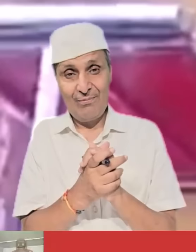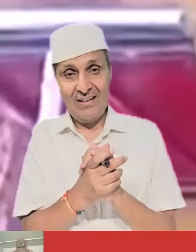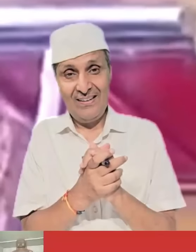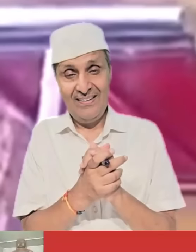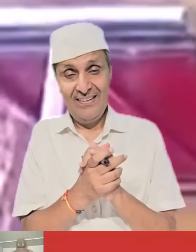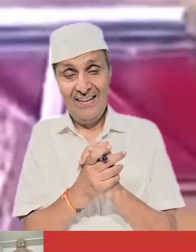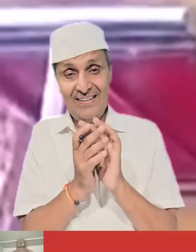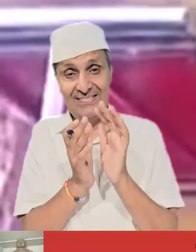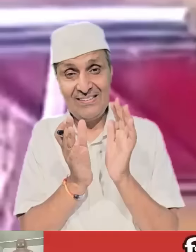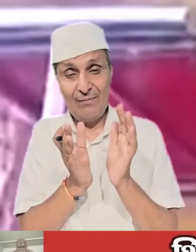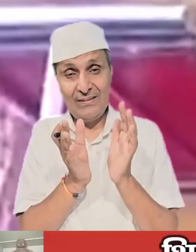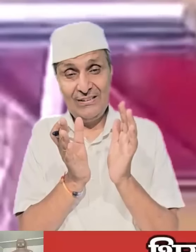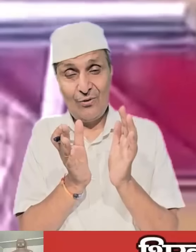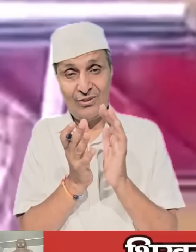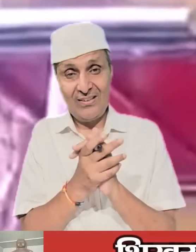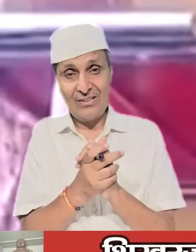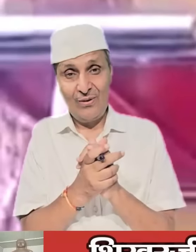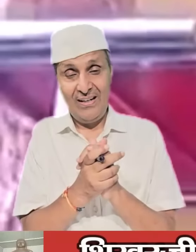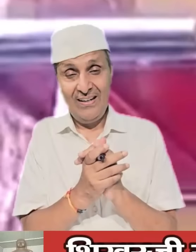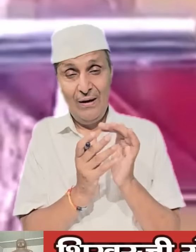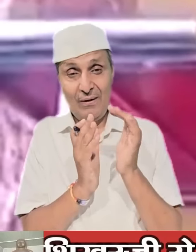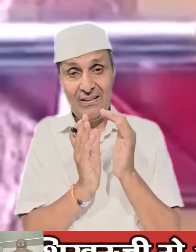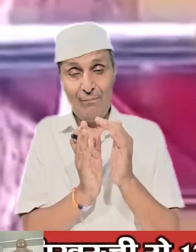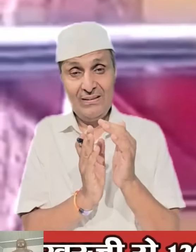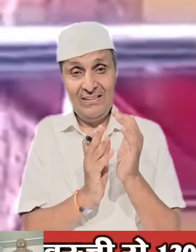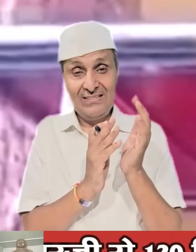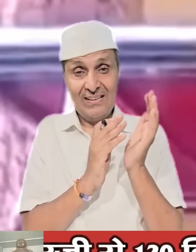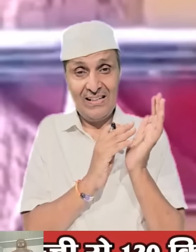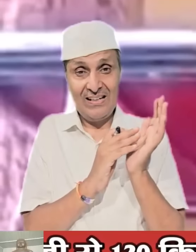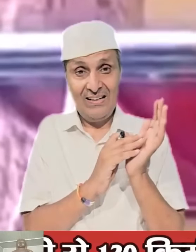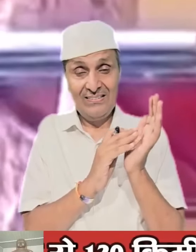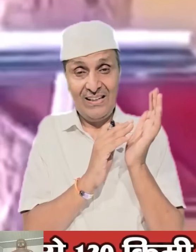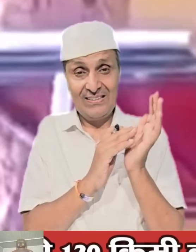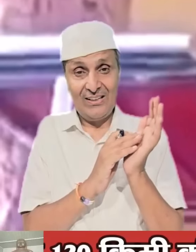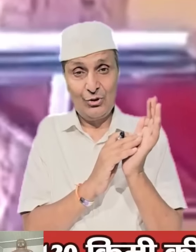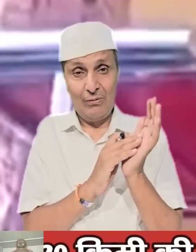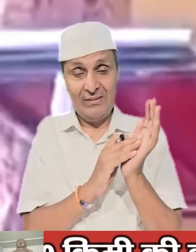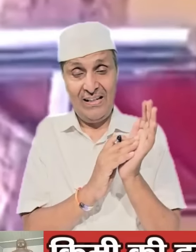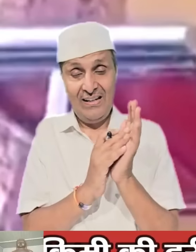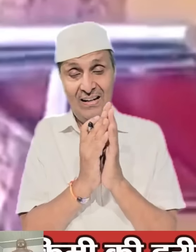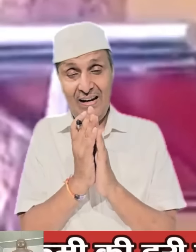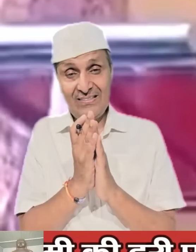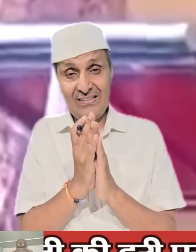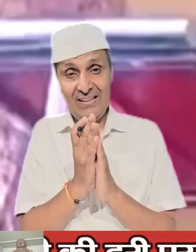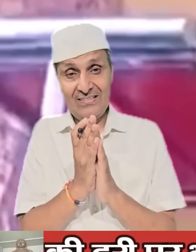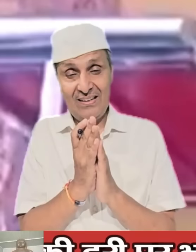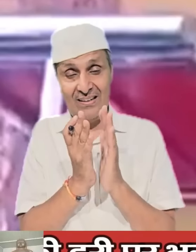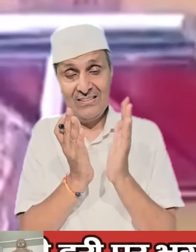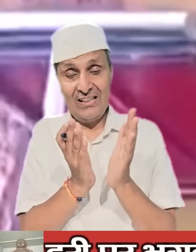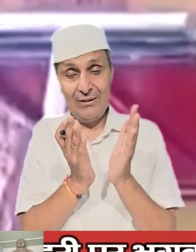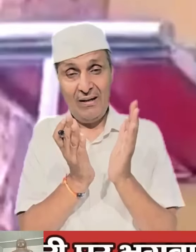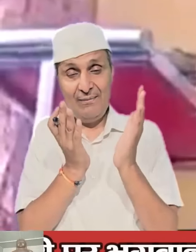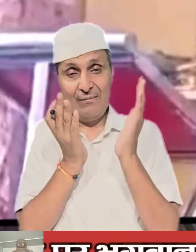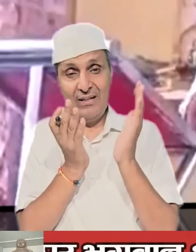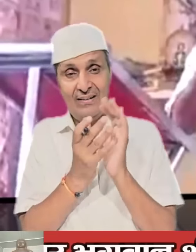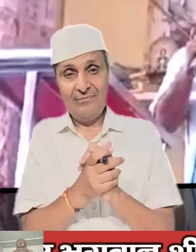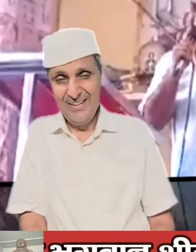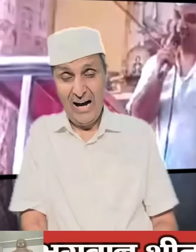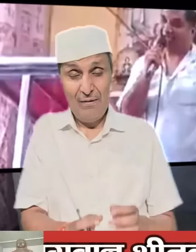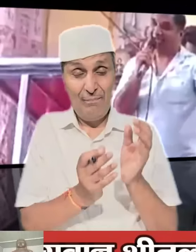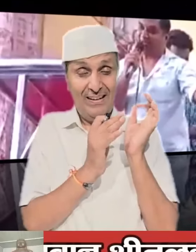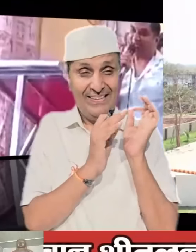बहुत है आपने कहानी, लेकिन चाचा भतीजा को साथ साथ सुनाए, पर यहां भतीजा चाचा का चाची का दुश्मन बन जाए, ऐसा जैन किस्सा शायद पहली बार